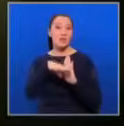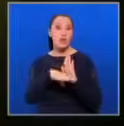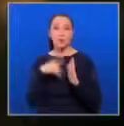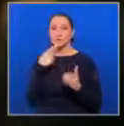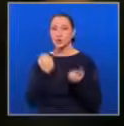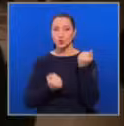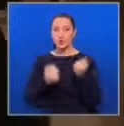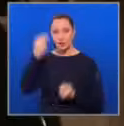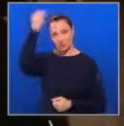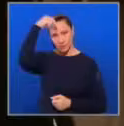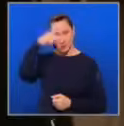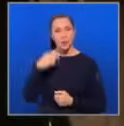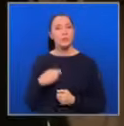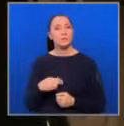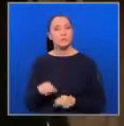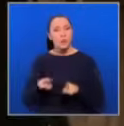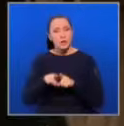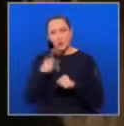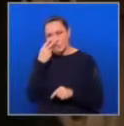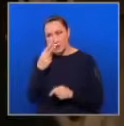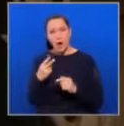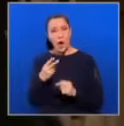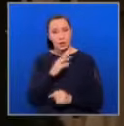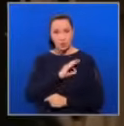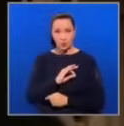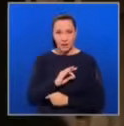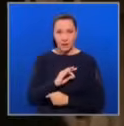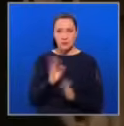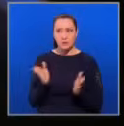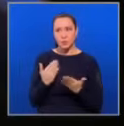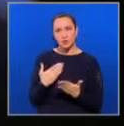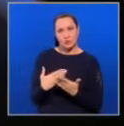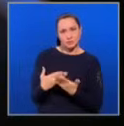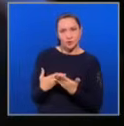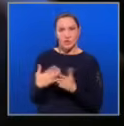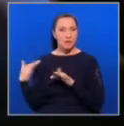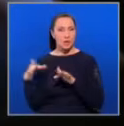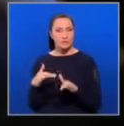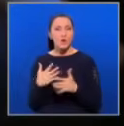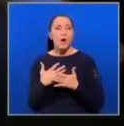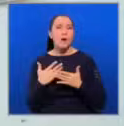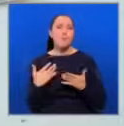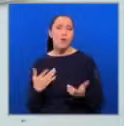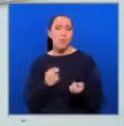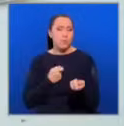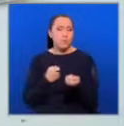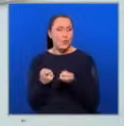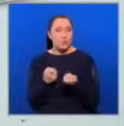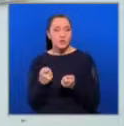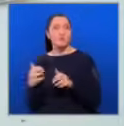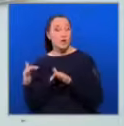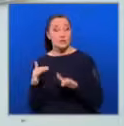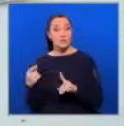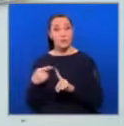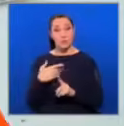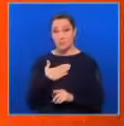шофиране у нас като видя резултата започна да се държи агресивно много провокативно агресивно